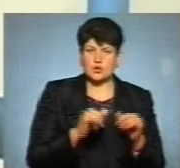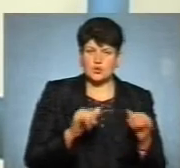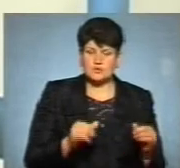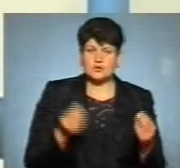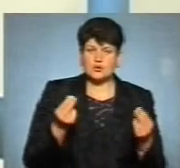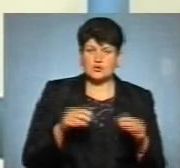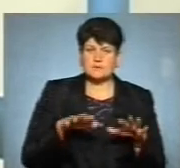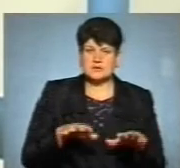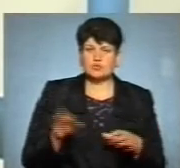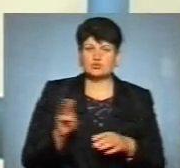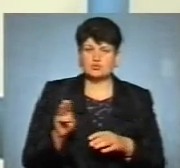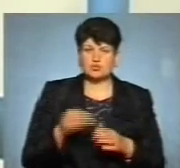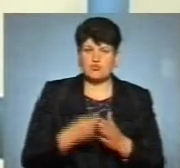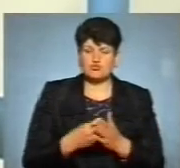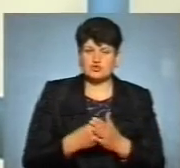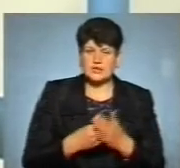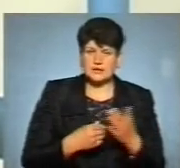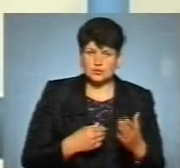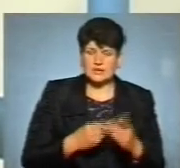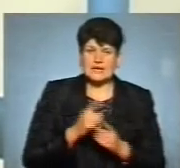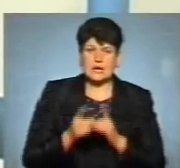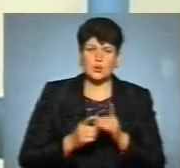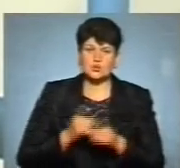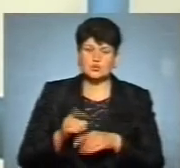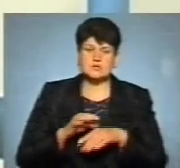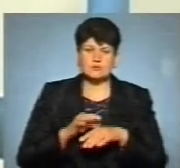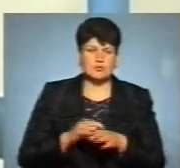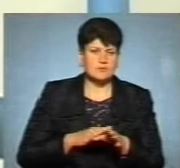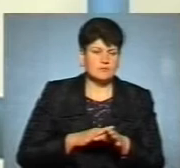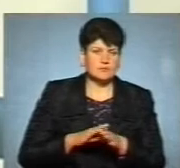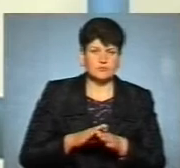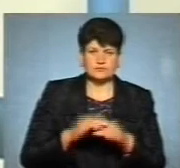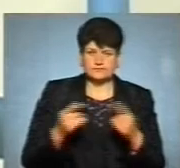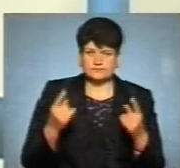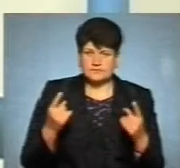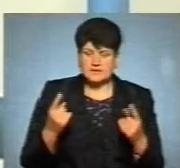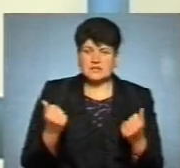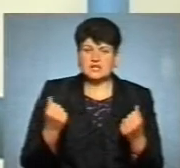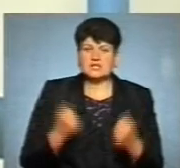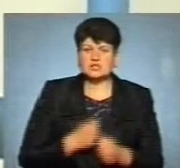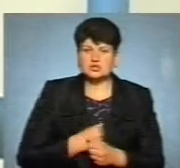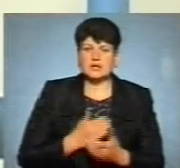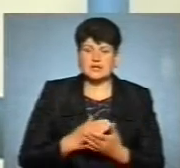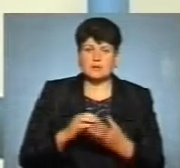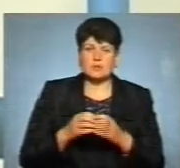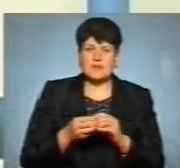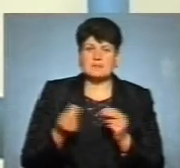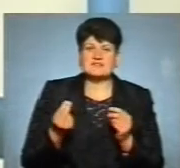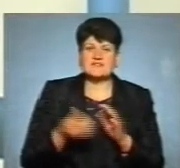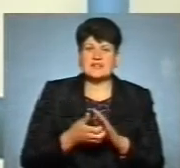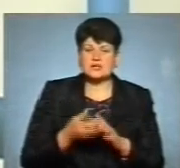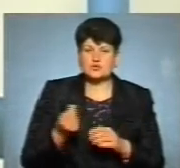місцевого шумського бюджету. І реконструкція йде повним ходом. На жаль, є певні проблеми з фінансуванням цього року,